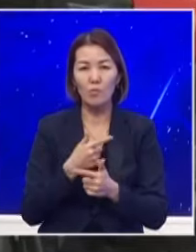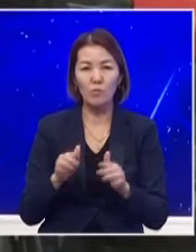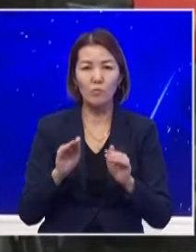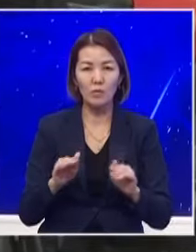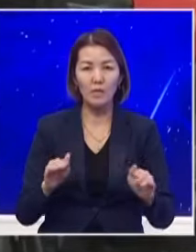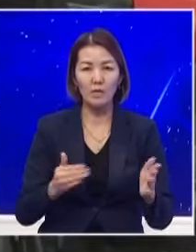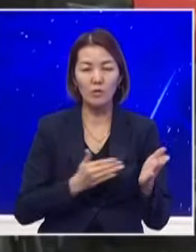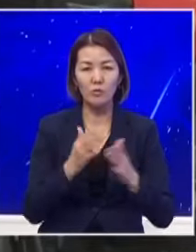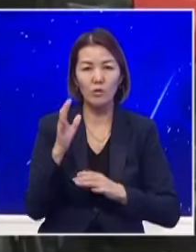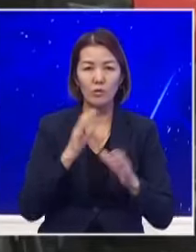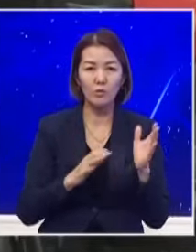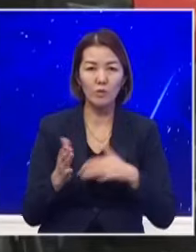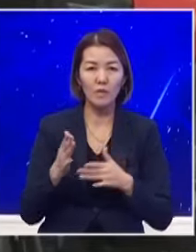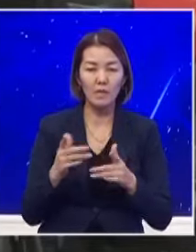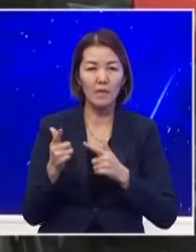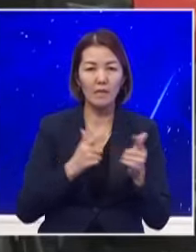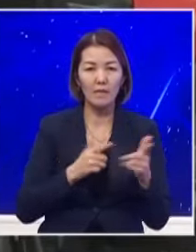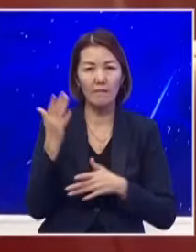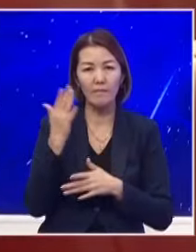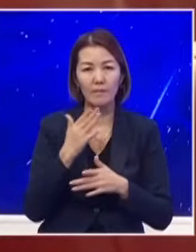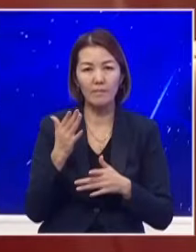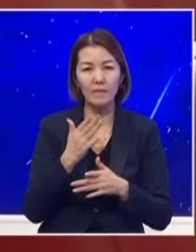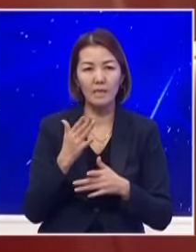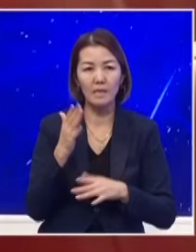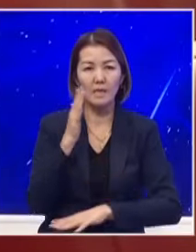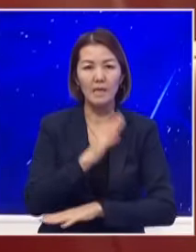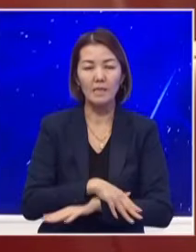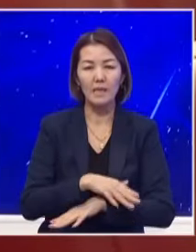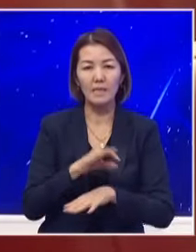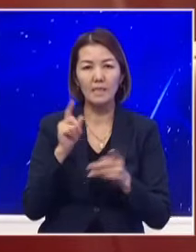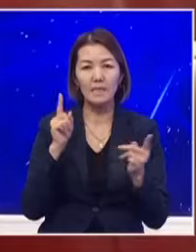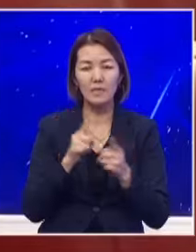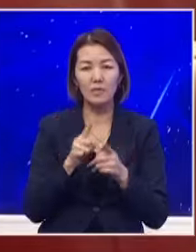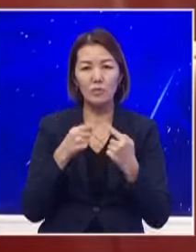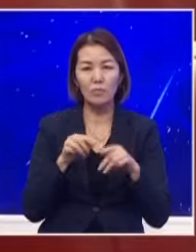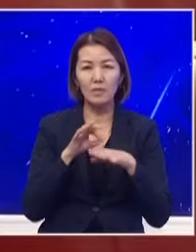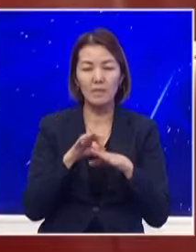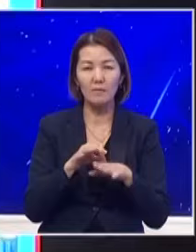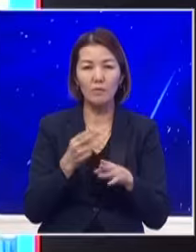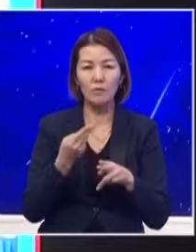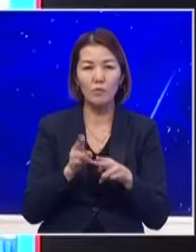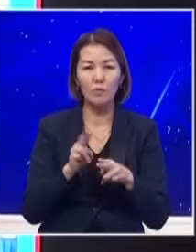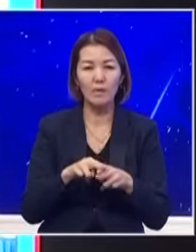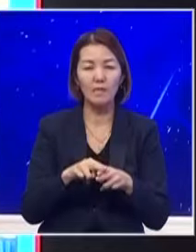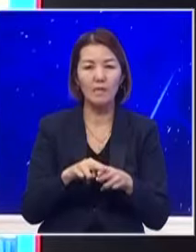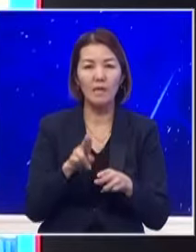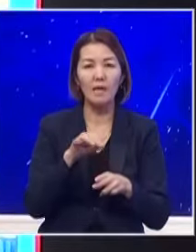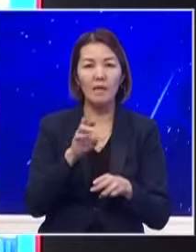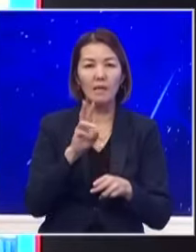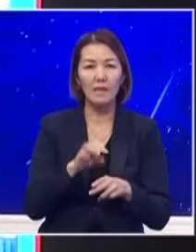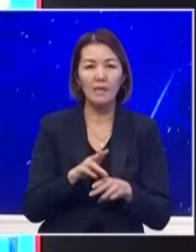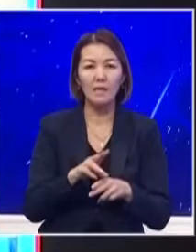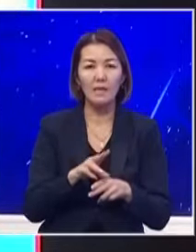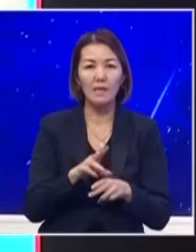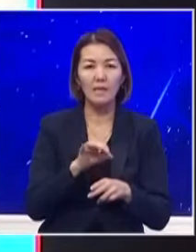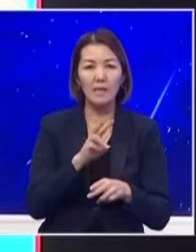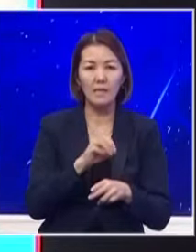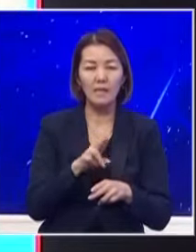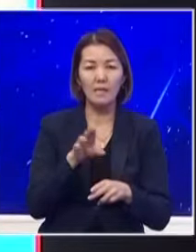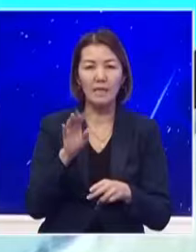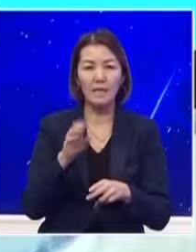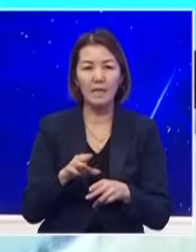жоғары оқу орындары студенттер арасында дайындалған фильмдердің дәрістері мен кездесулері ұйымдастырылыпты. Сонымен қатар Дана Ене, Дара